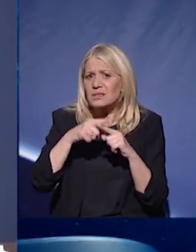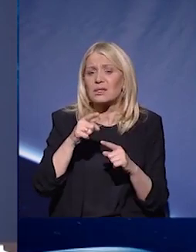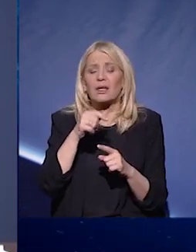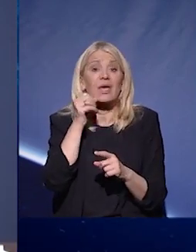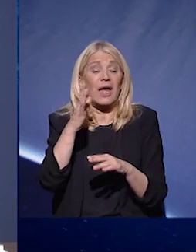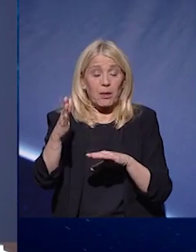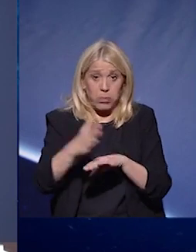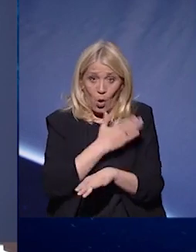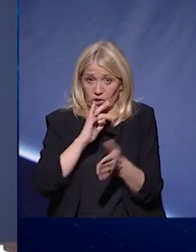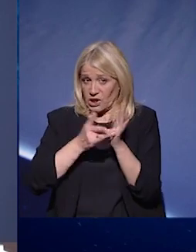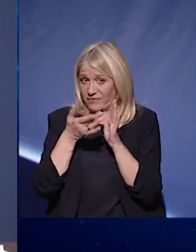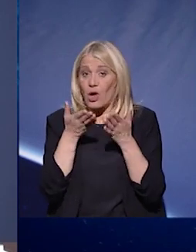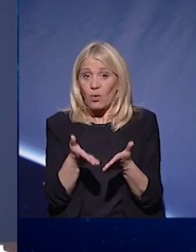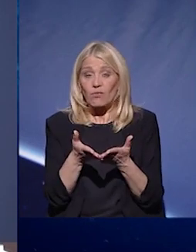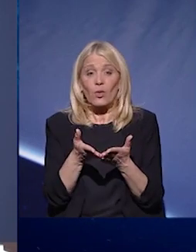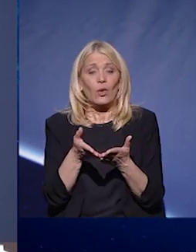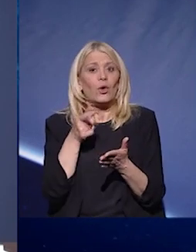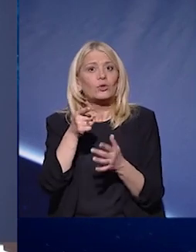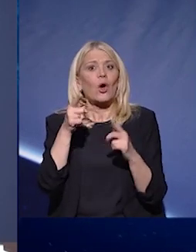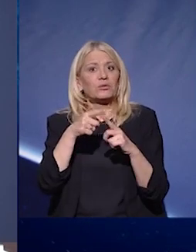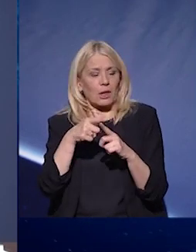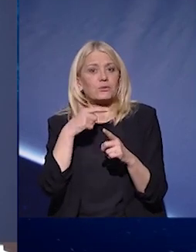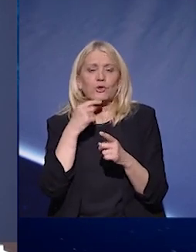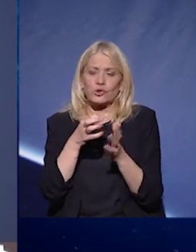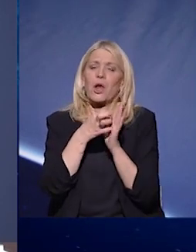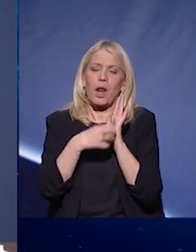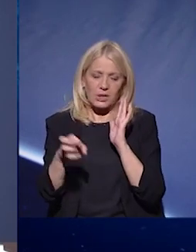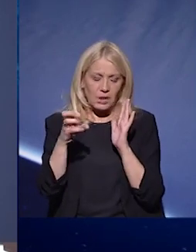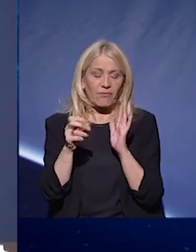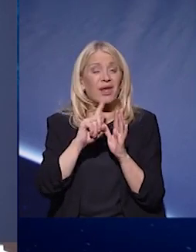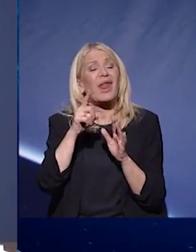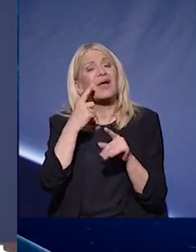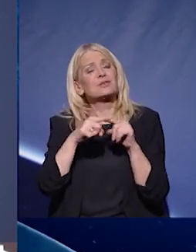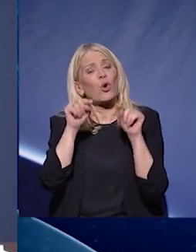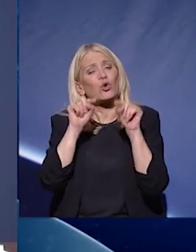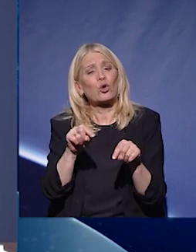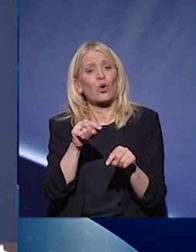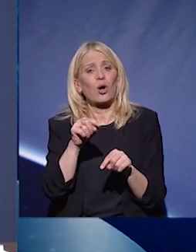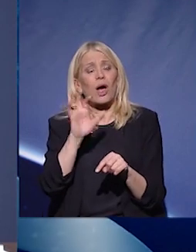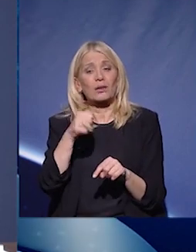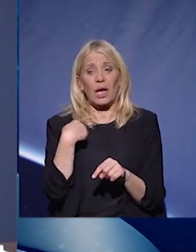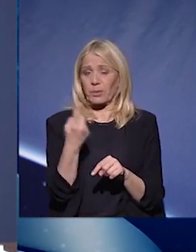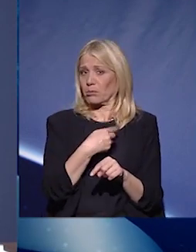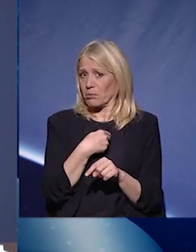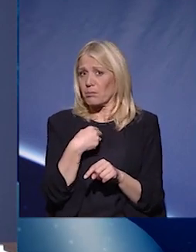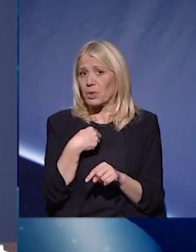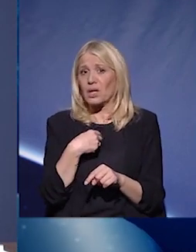malte ne prođe sve ovo. Prema tome to testiranje će se nastaviti. Ne zbog toga da bi mi